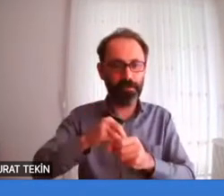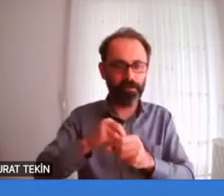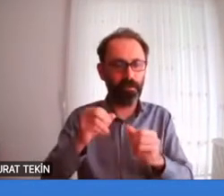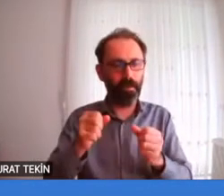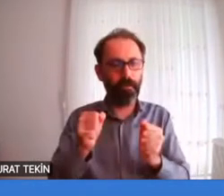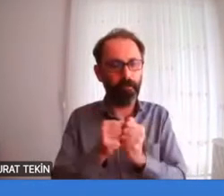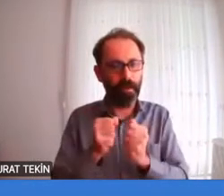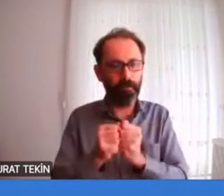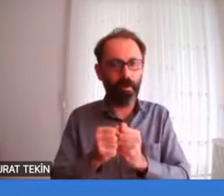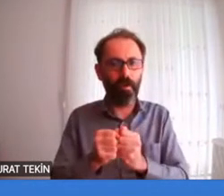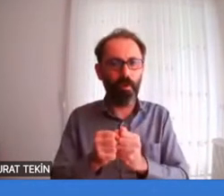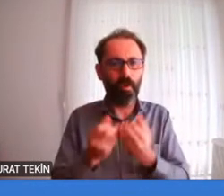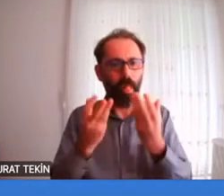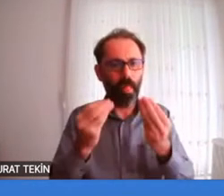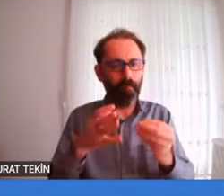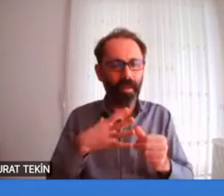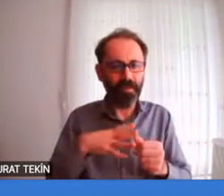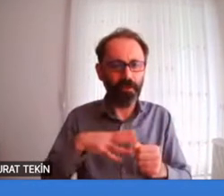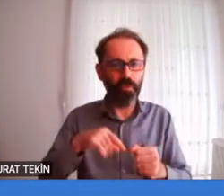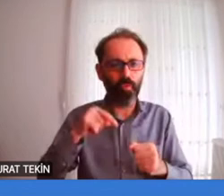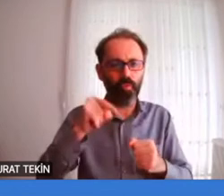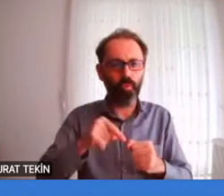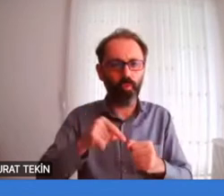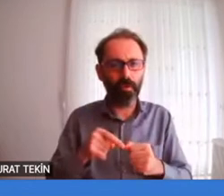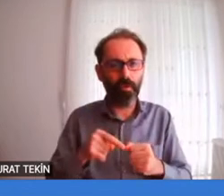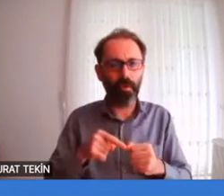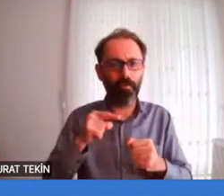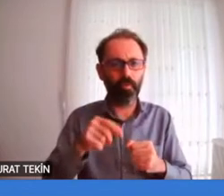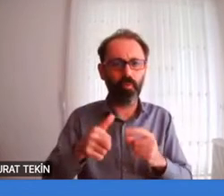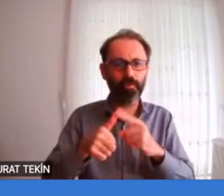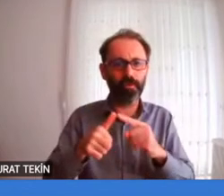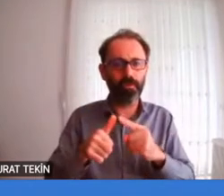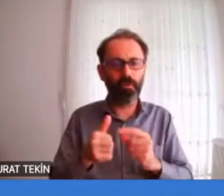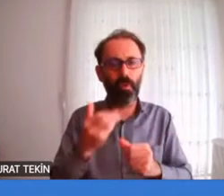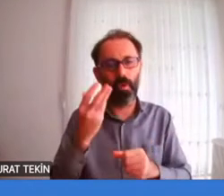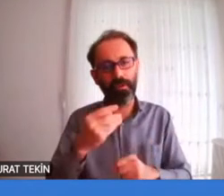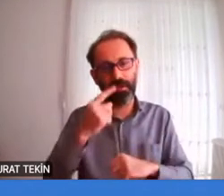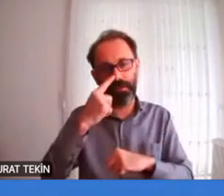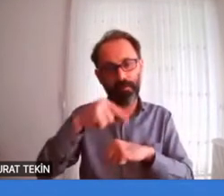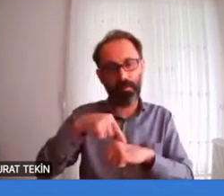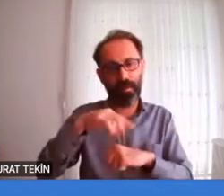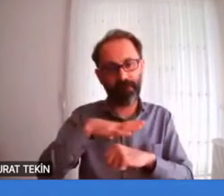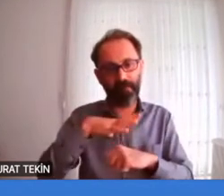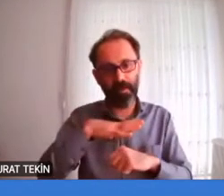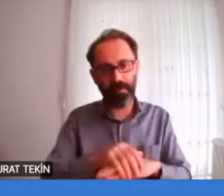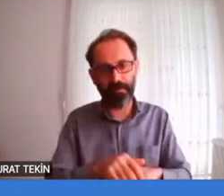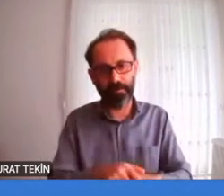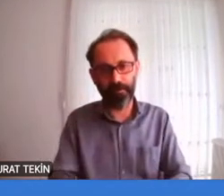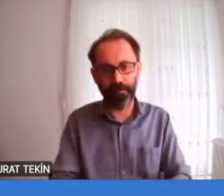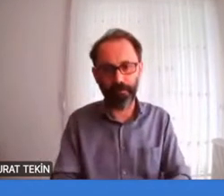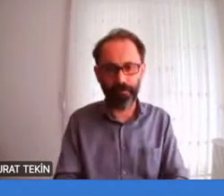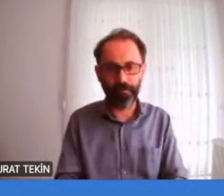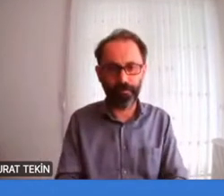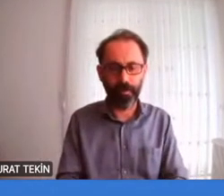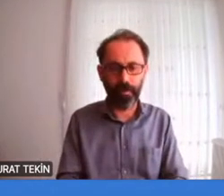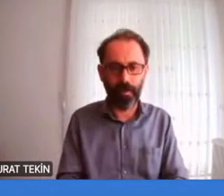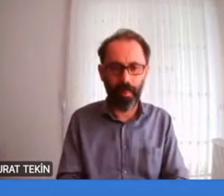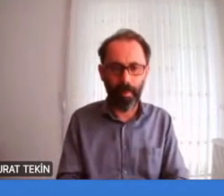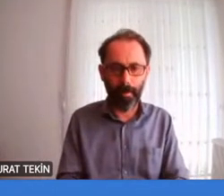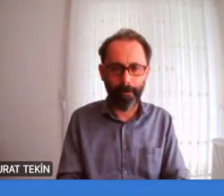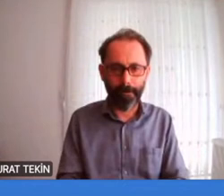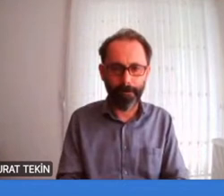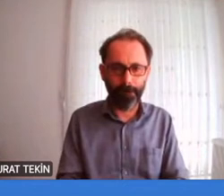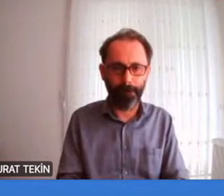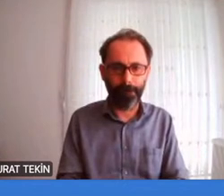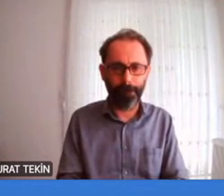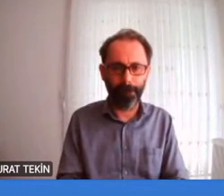şekilde çalışıyorlar. Bunun olacağına inanıyorum. Teşekkür ediyorum. Biz teşekkür ederiz.